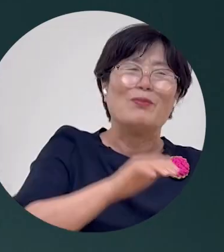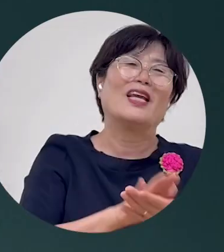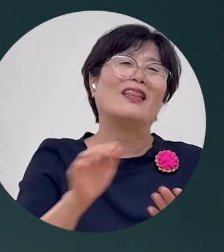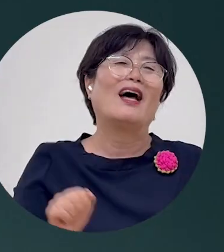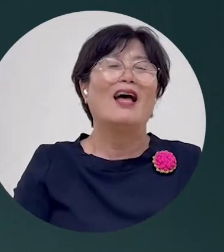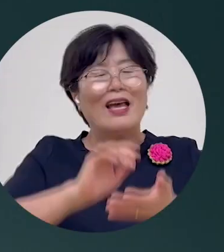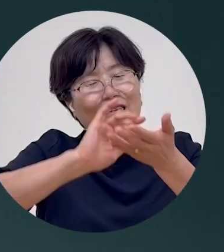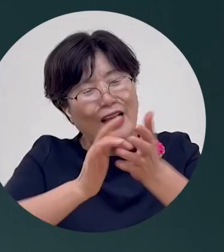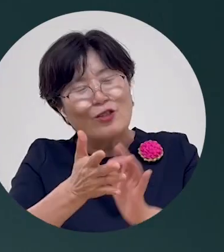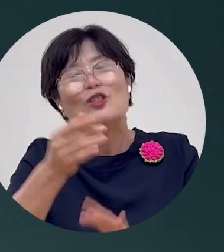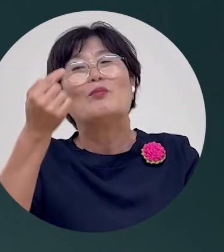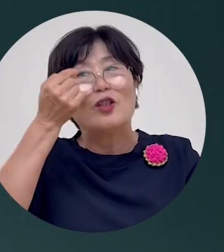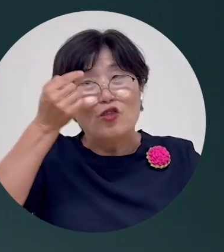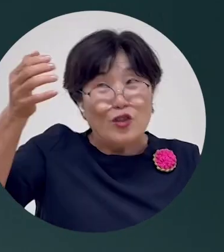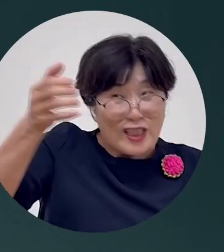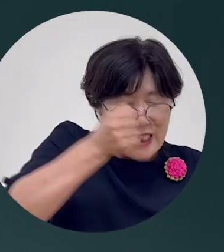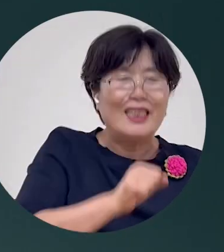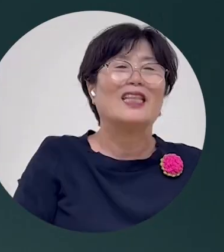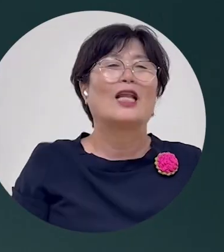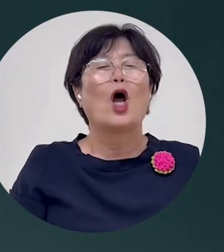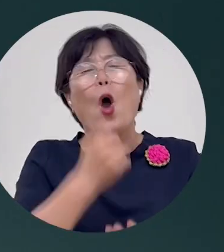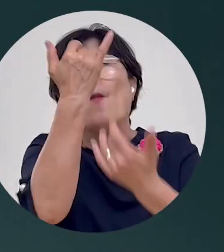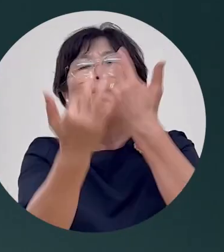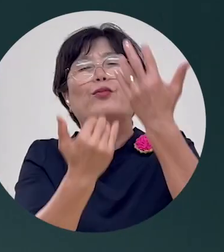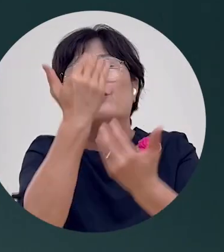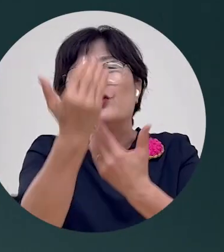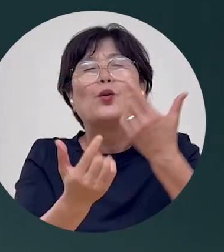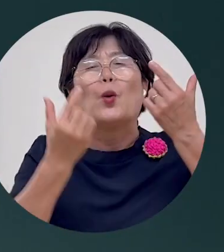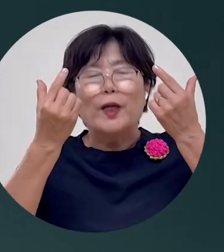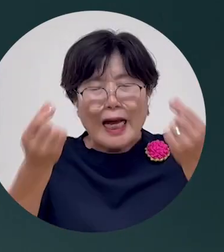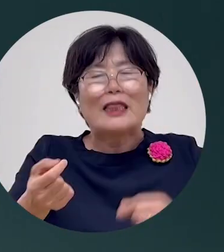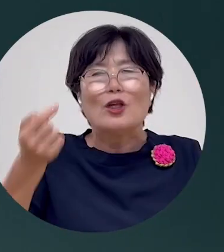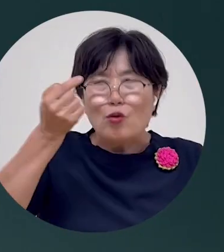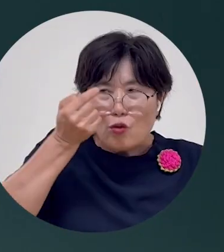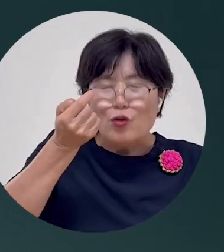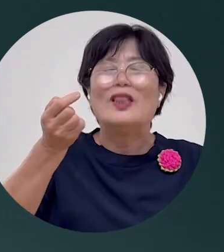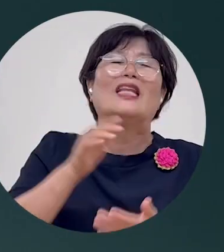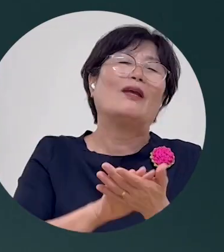눈은 불꽃 같은 눈동자입니다.